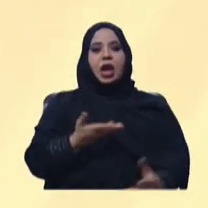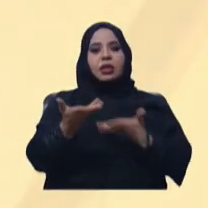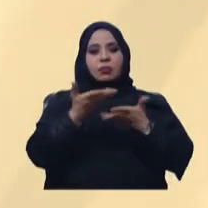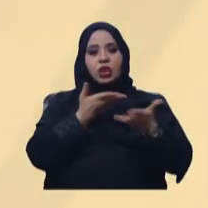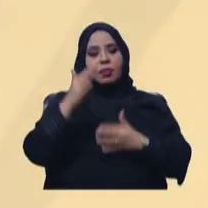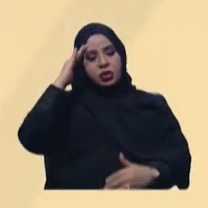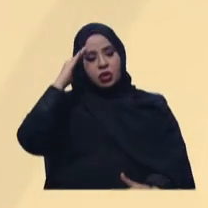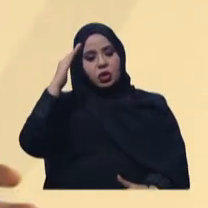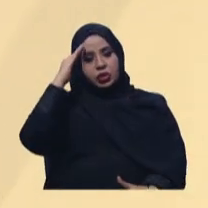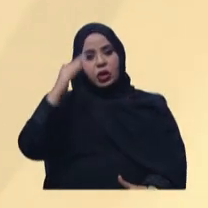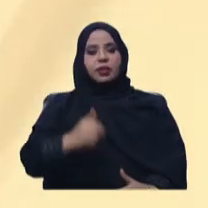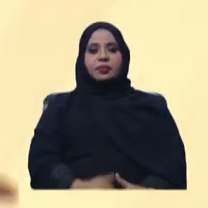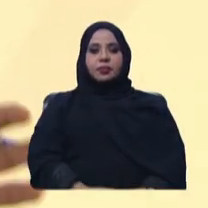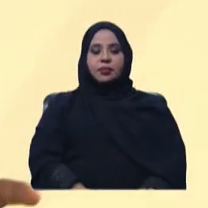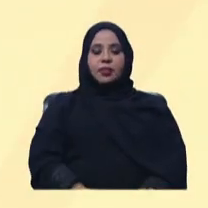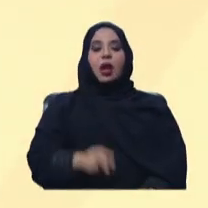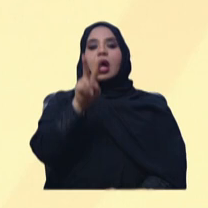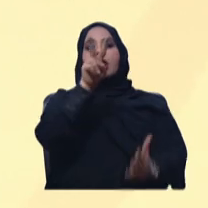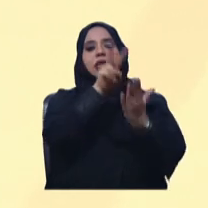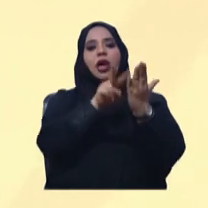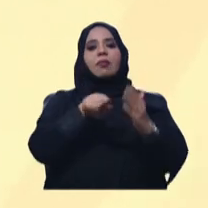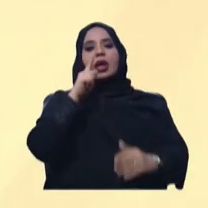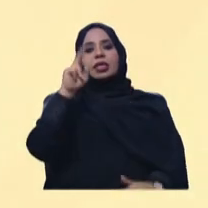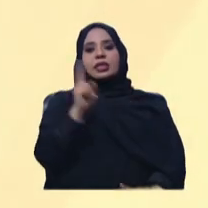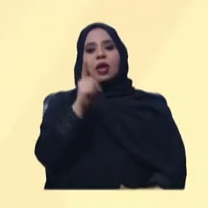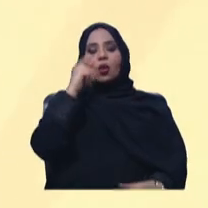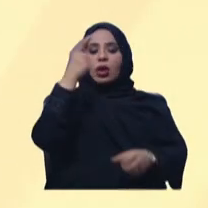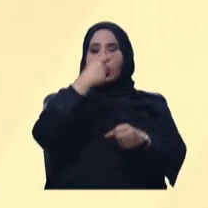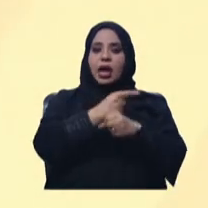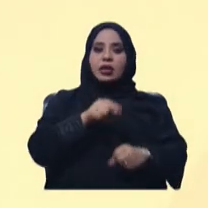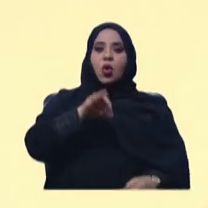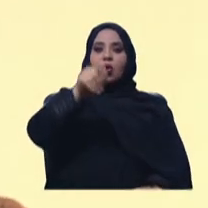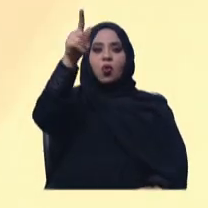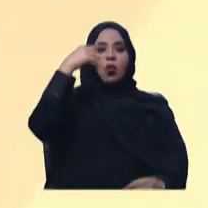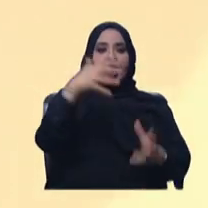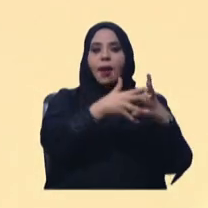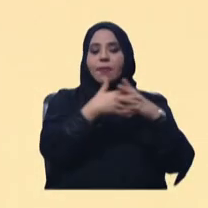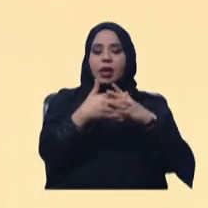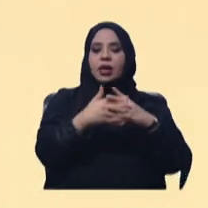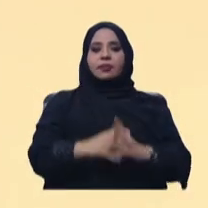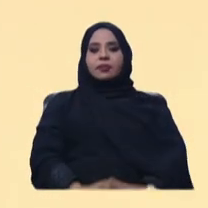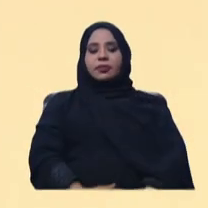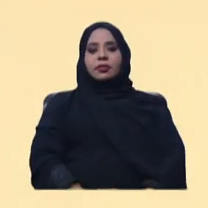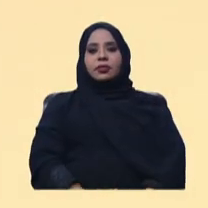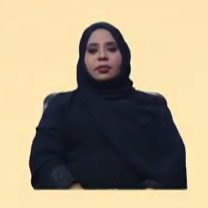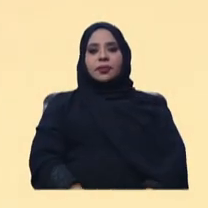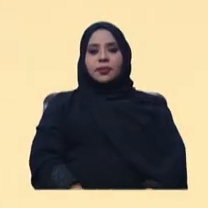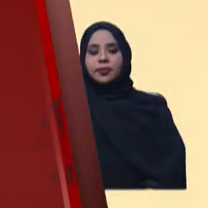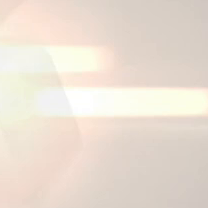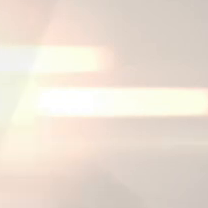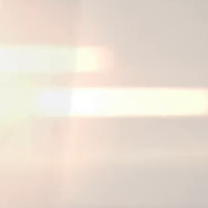هذه القراءة في زيارة سمو ولي العهد إلى الولايات المتحدة الأمريكية. شكرا لك. نعم، شكرا بسام. شكرا.